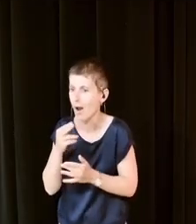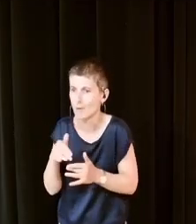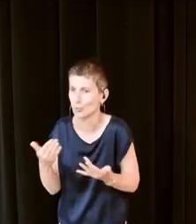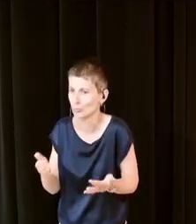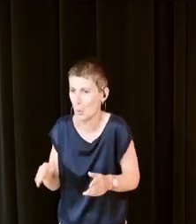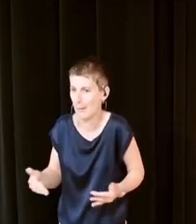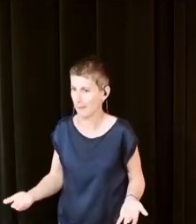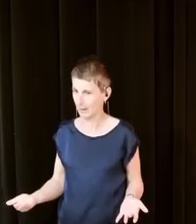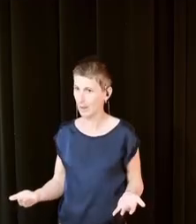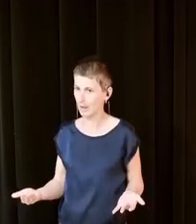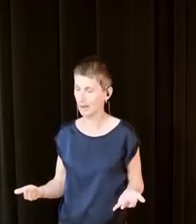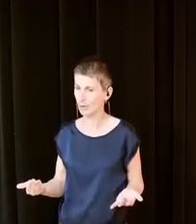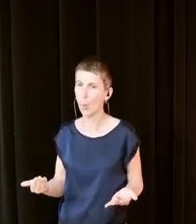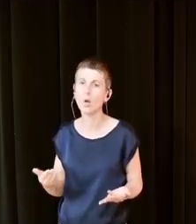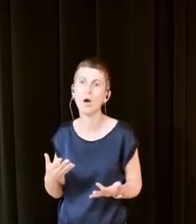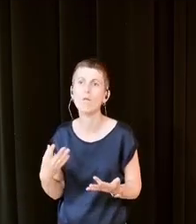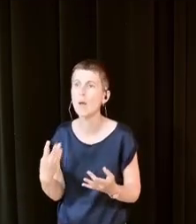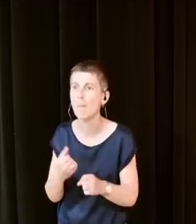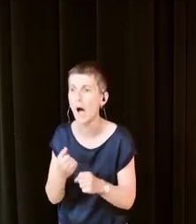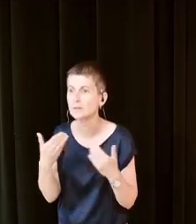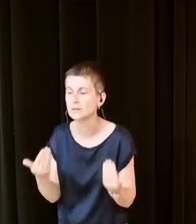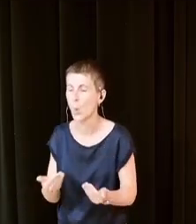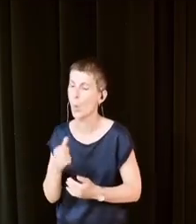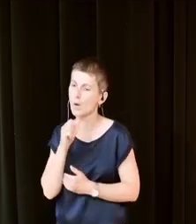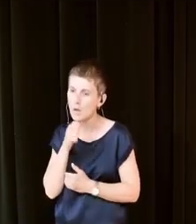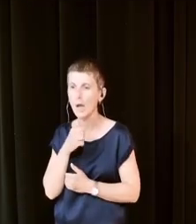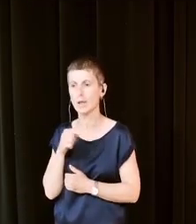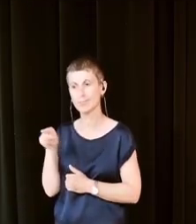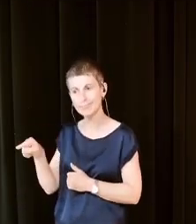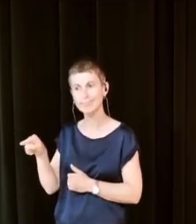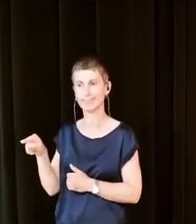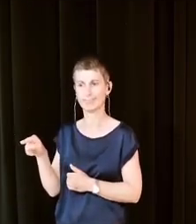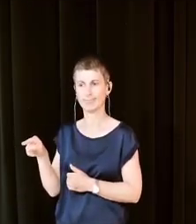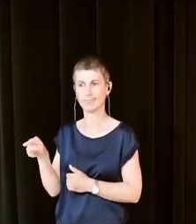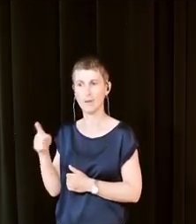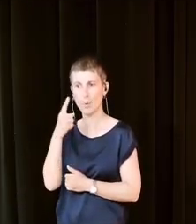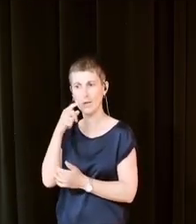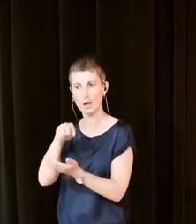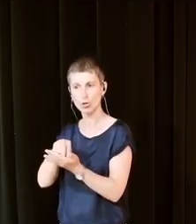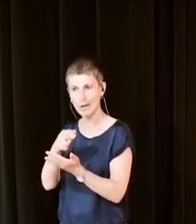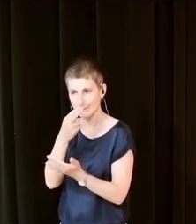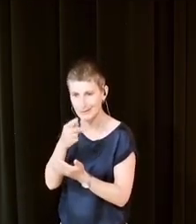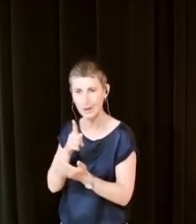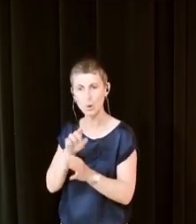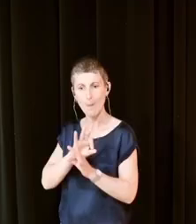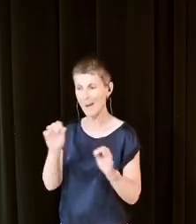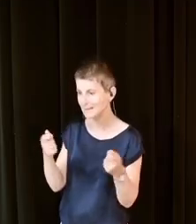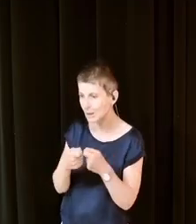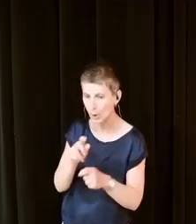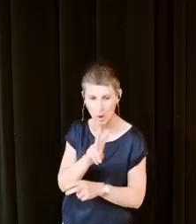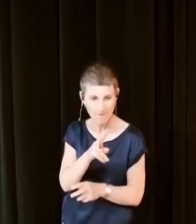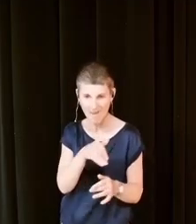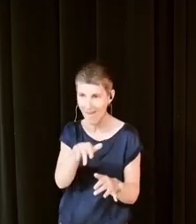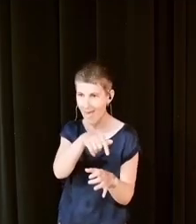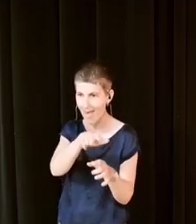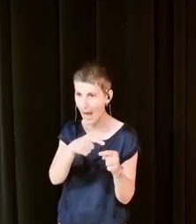dann machen wir es halt so, sondern es ist eher die Frage, wo steht derjenige gerade, wer hat den besten Kontakt oder wer möchte das